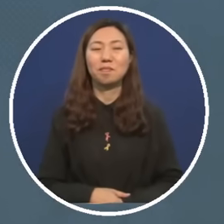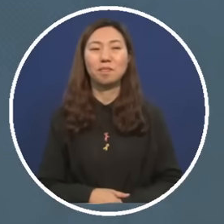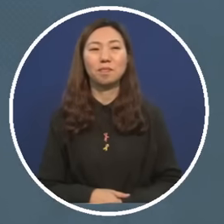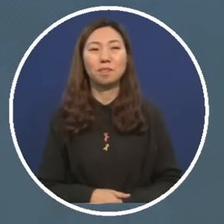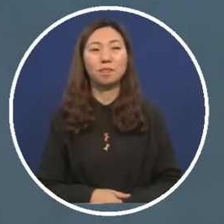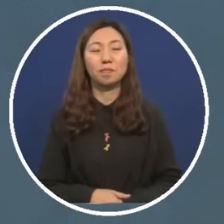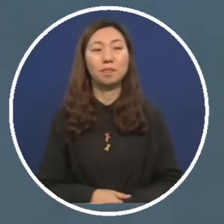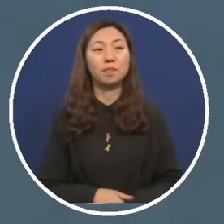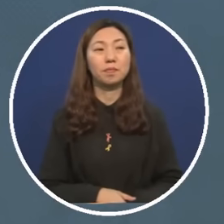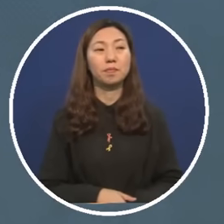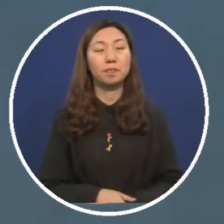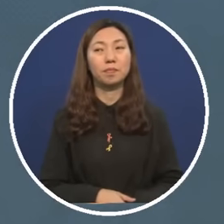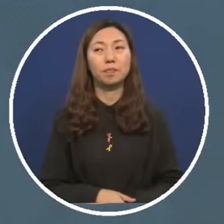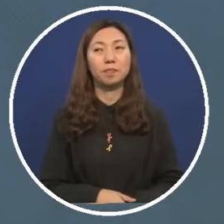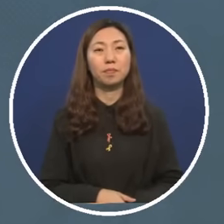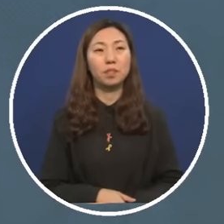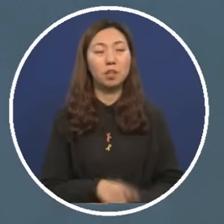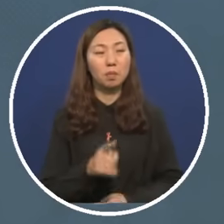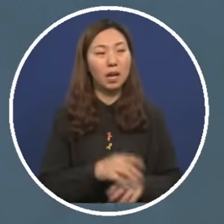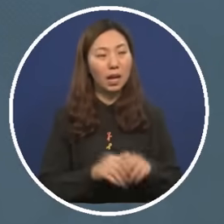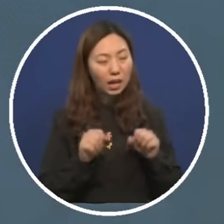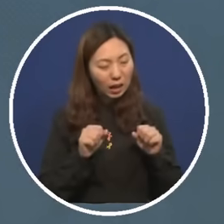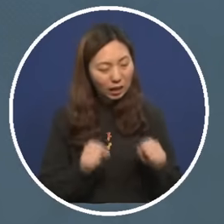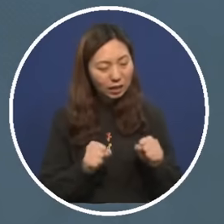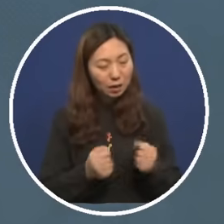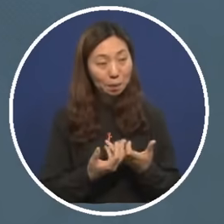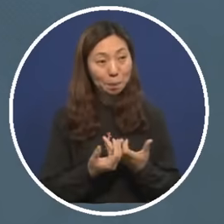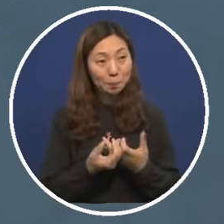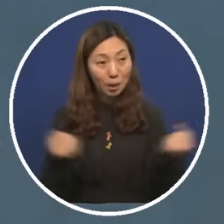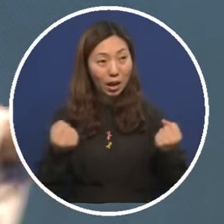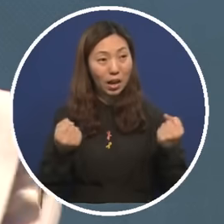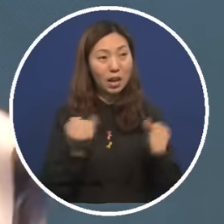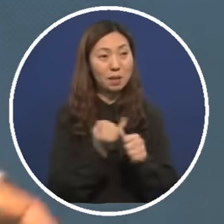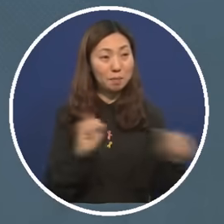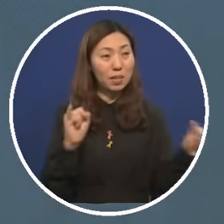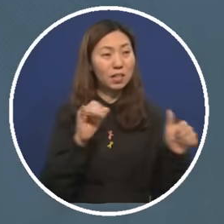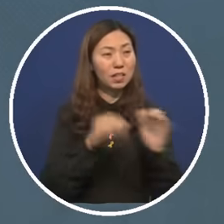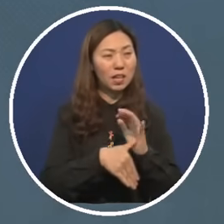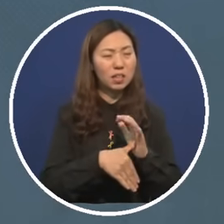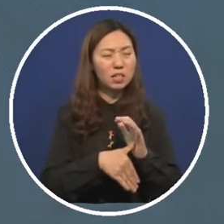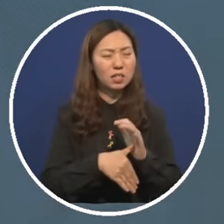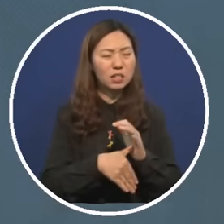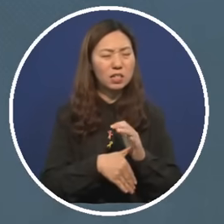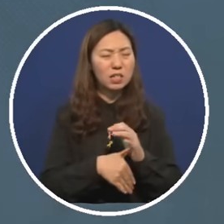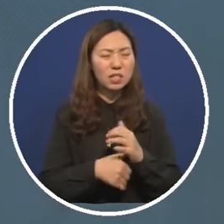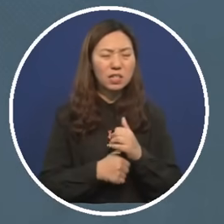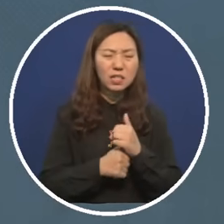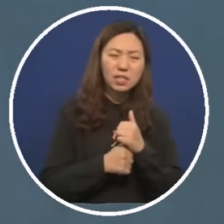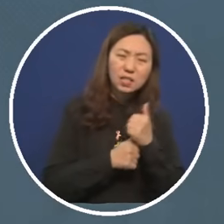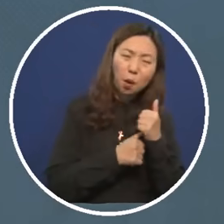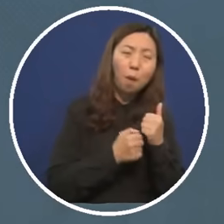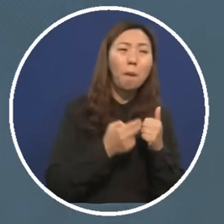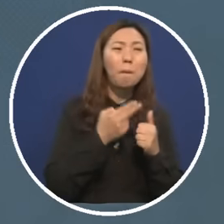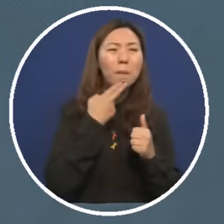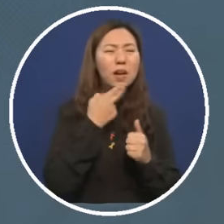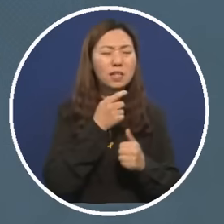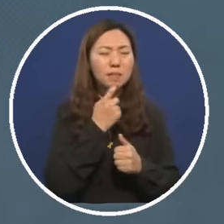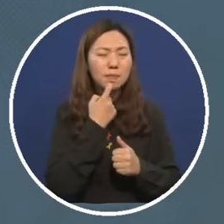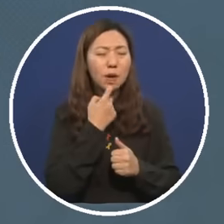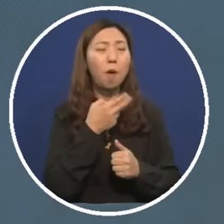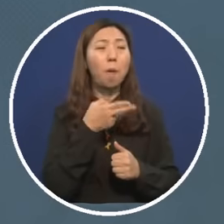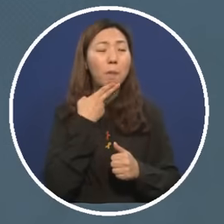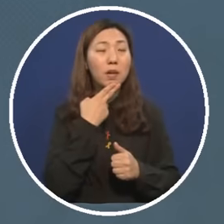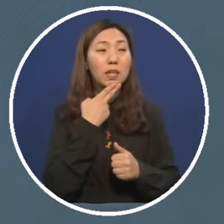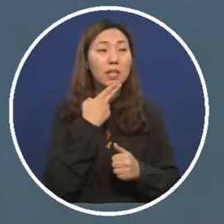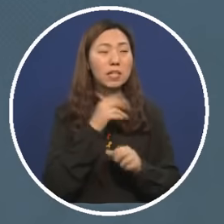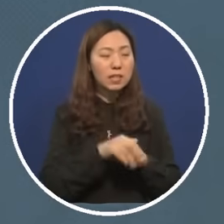그러면 이제 안녕히 계십시오 할 때는 미련을 딱 끊고 이제 안녕히 계십시오 하고 딱 끝내야 돼요.